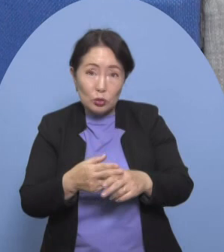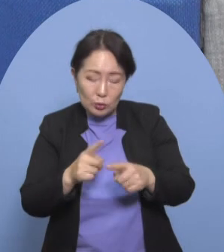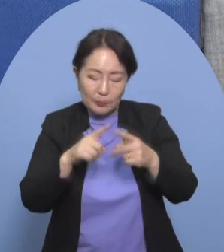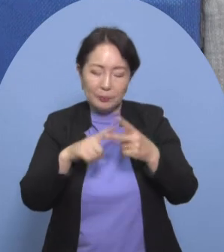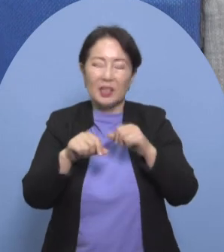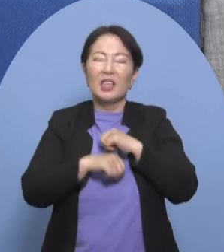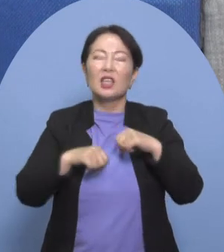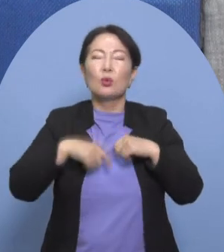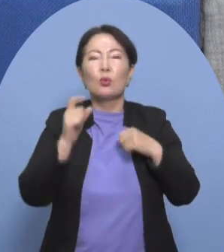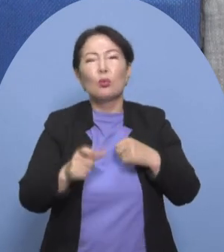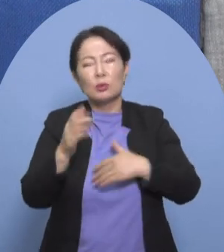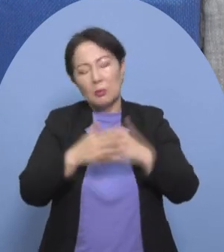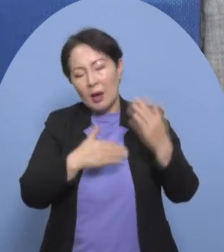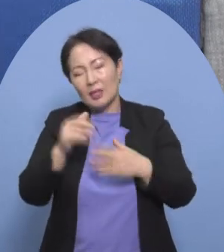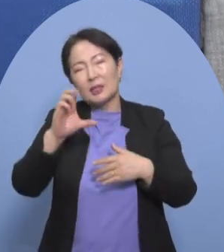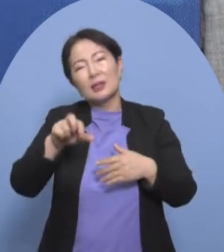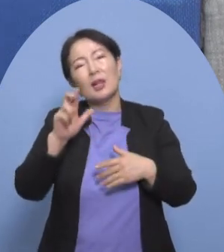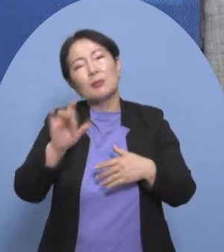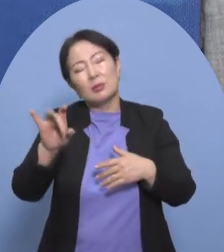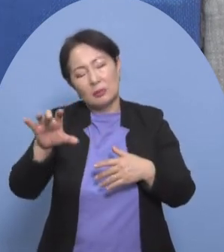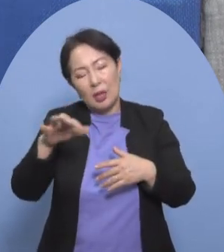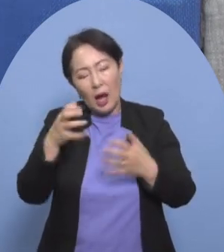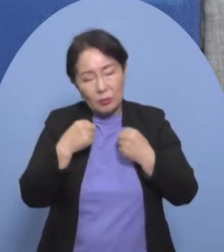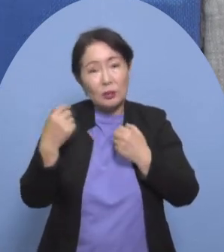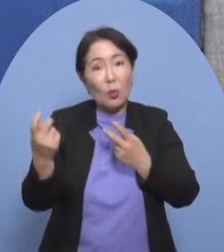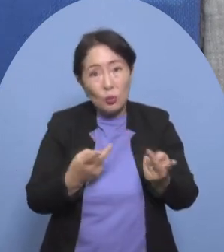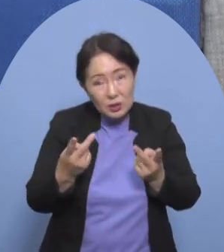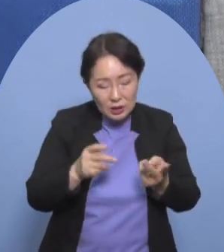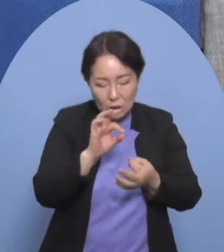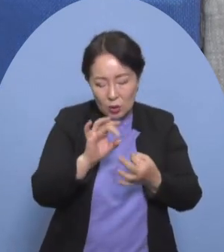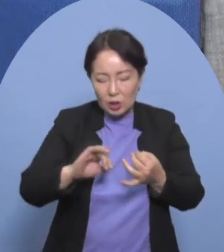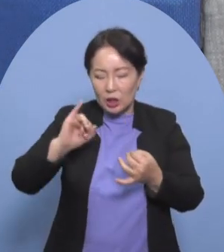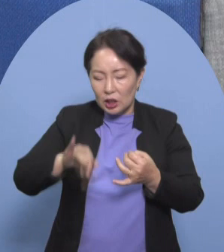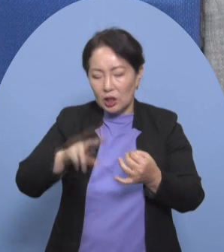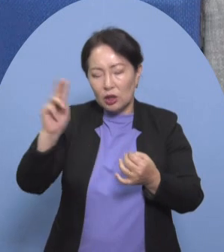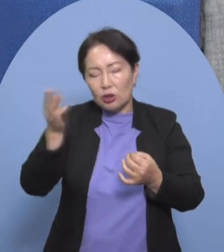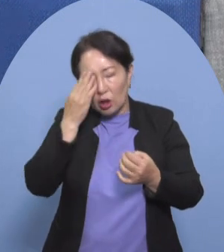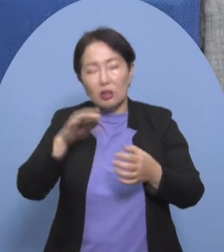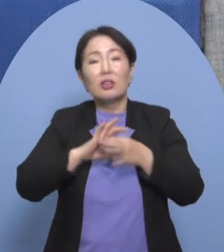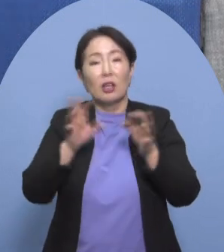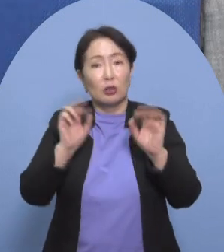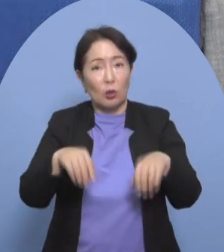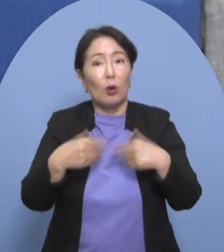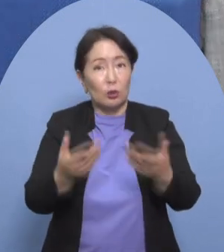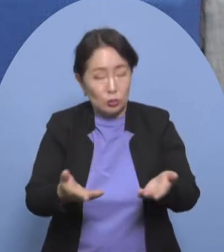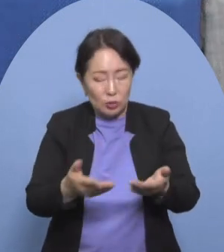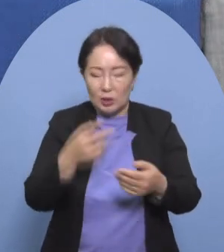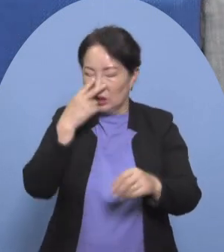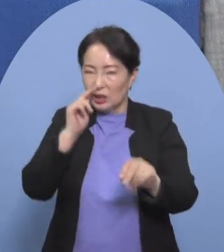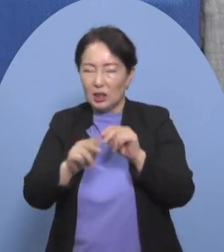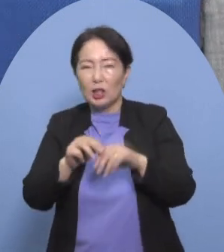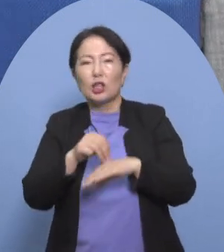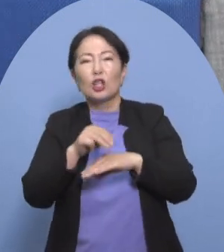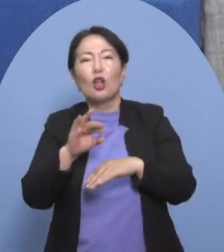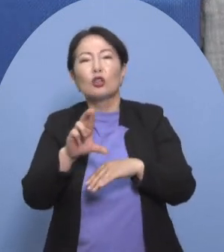тий иргэд барилгын салбраас авдаг үйлчлэгийг одоо ил тод нээлттэй болгох, за тэгээд